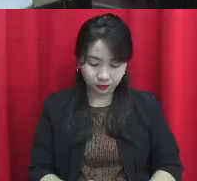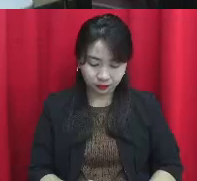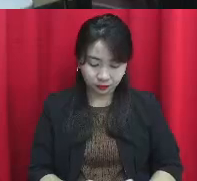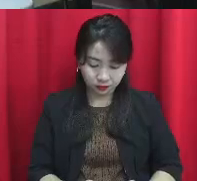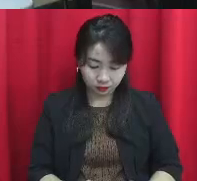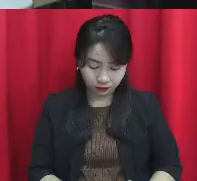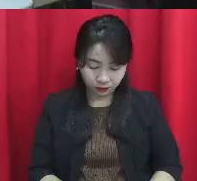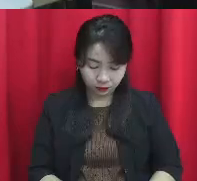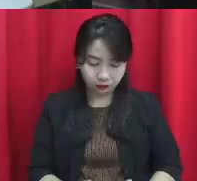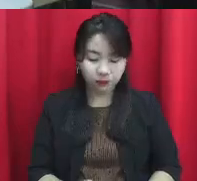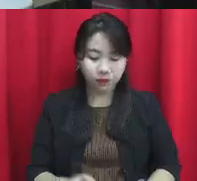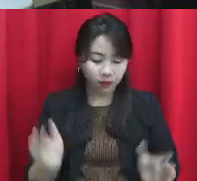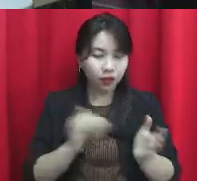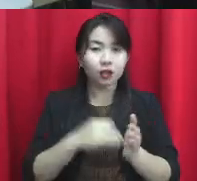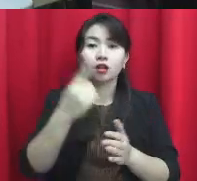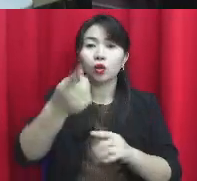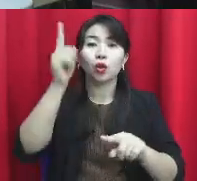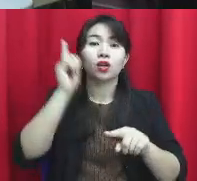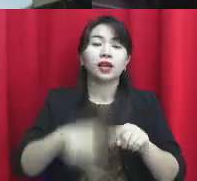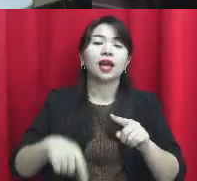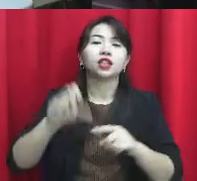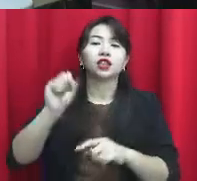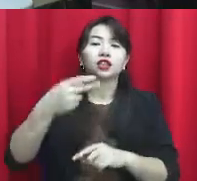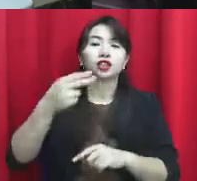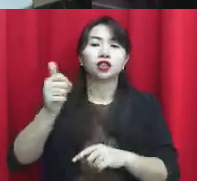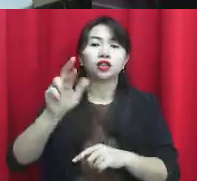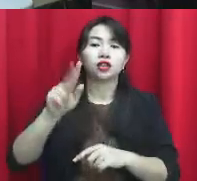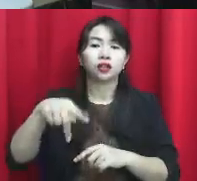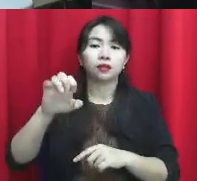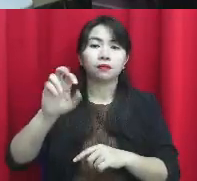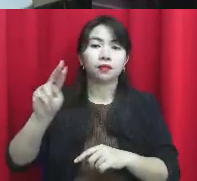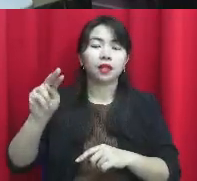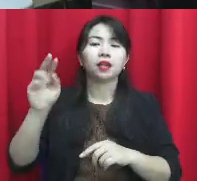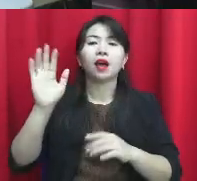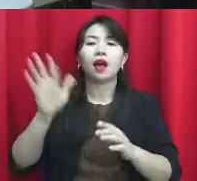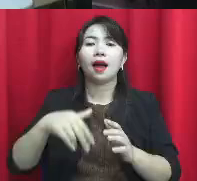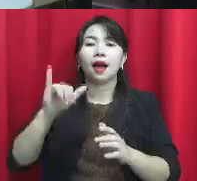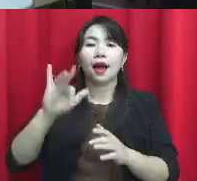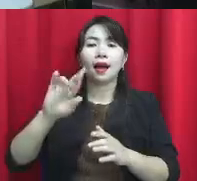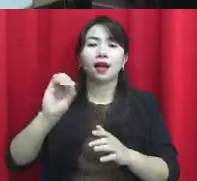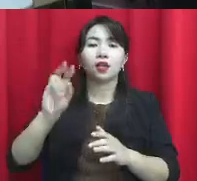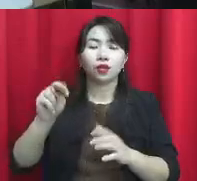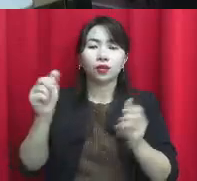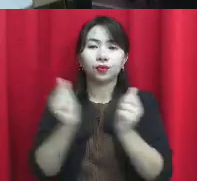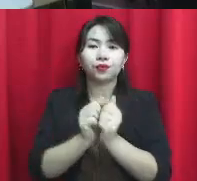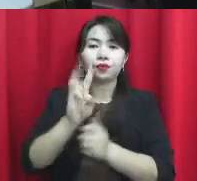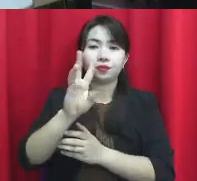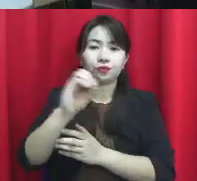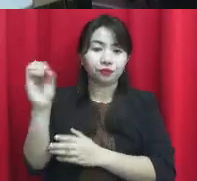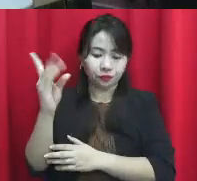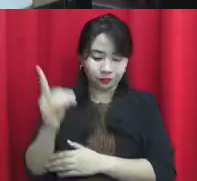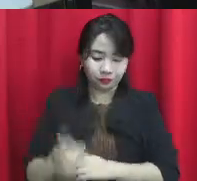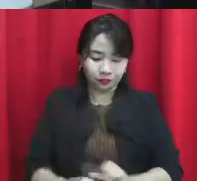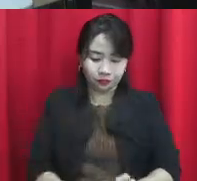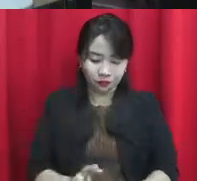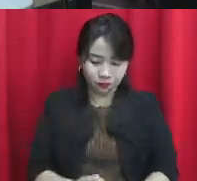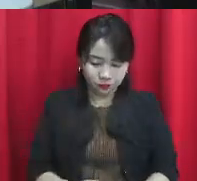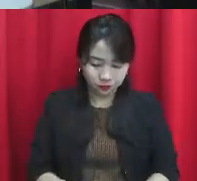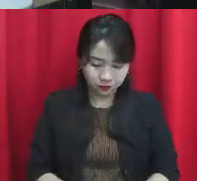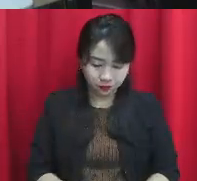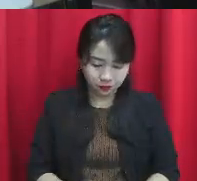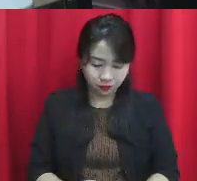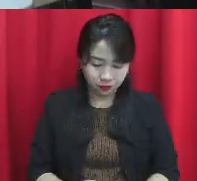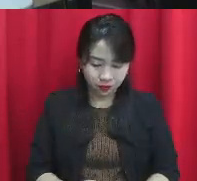sharpen iron with a wood Yeah ' po ba which is ganun po kung titingnan po natin at pag-aaralan po natin